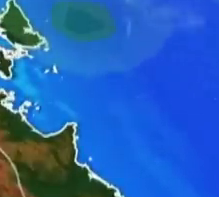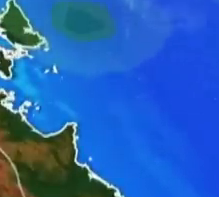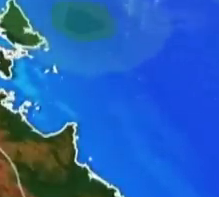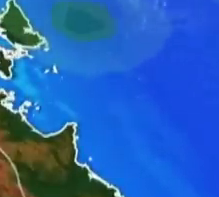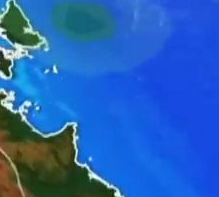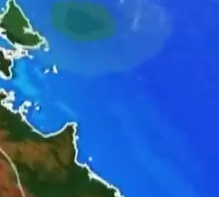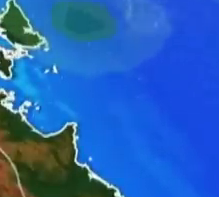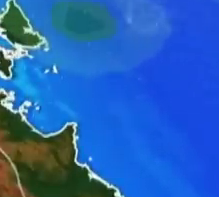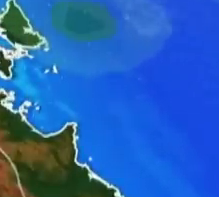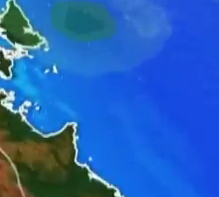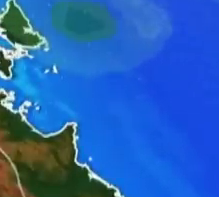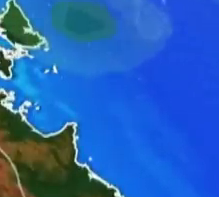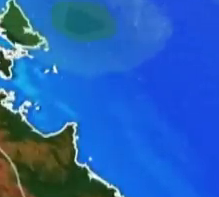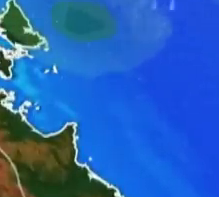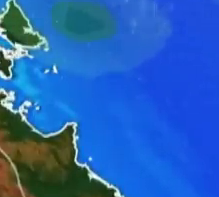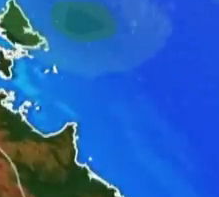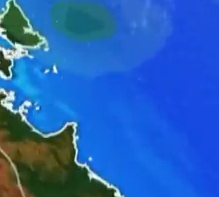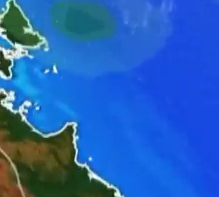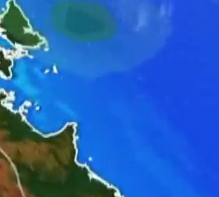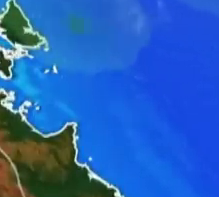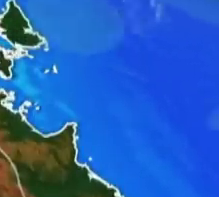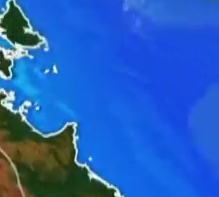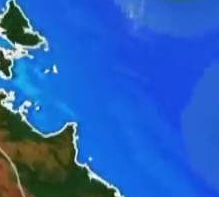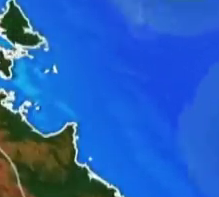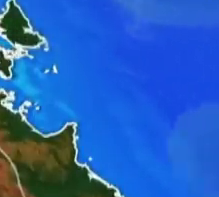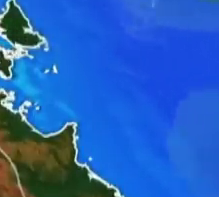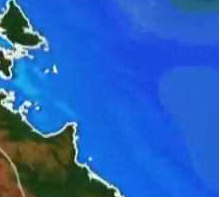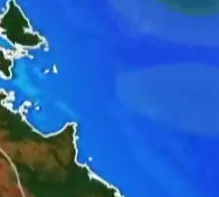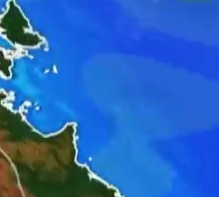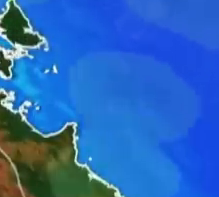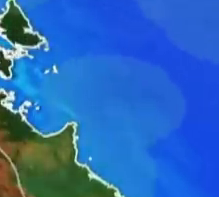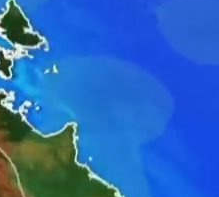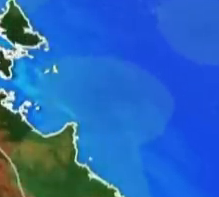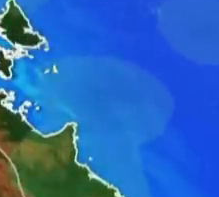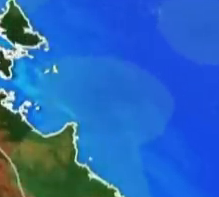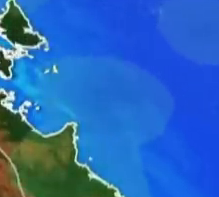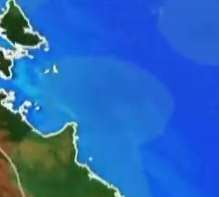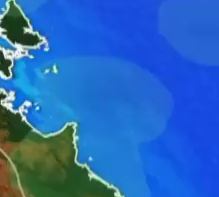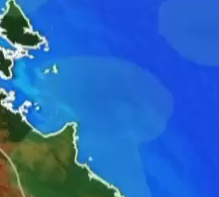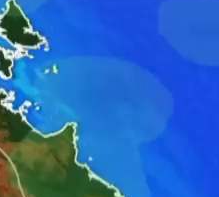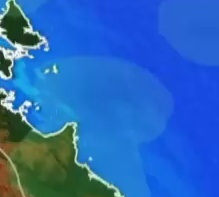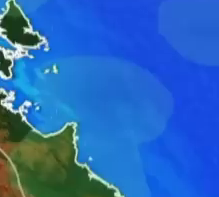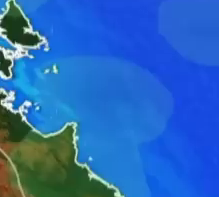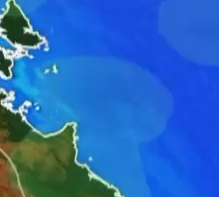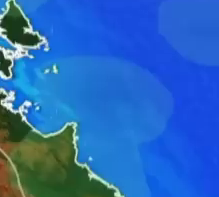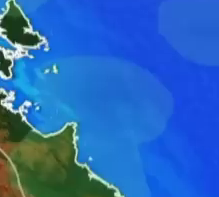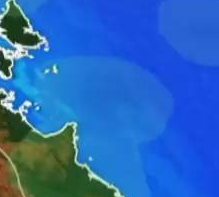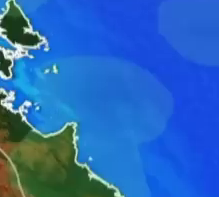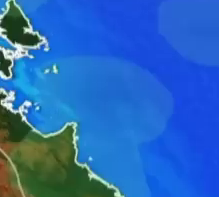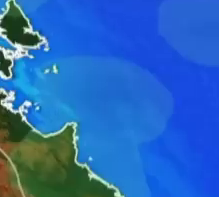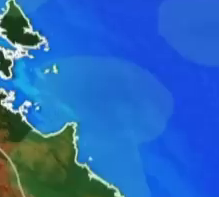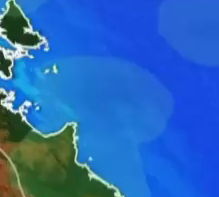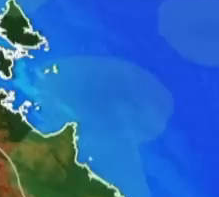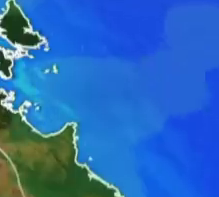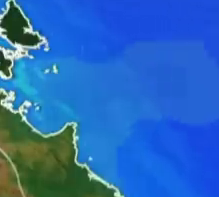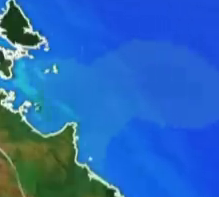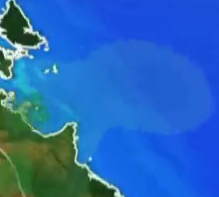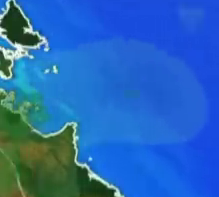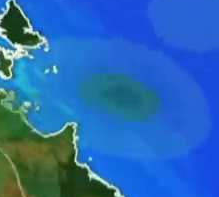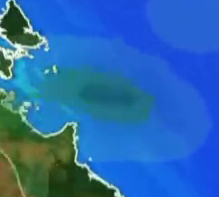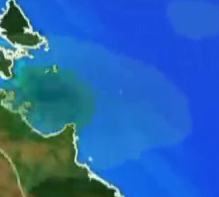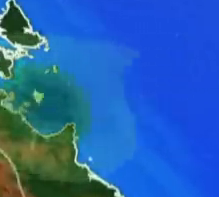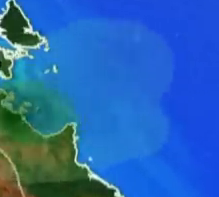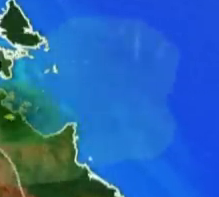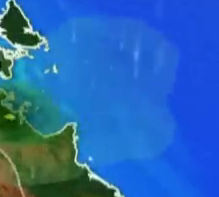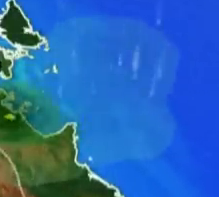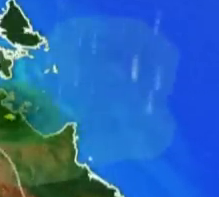at sa hilagang bahagi ng Negros Occidental. Pagsapit naman tanghali sa Leyte provinces, may aasang mga pag-ulan at muling uulan